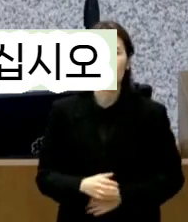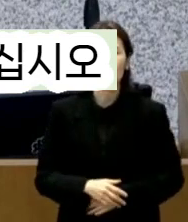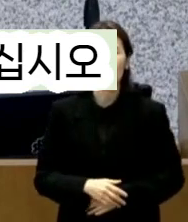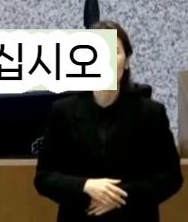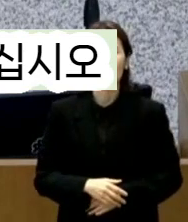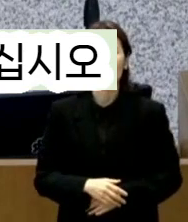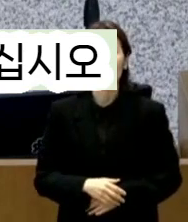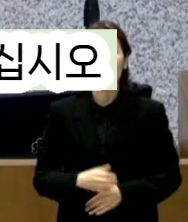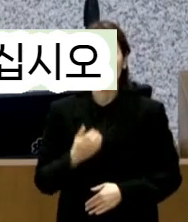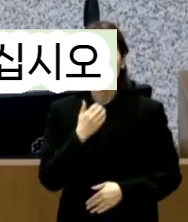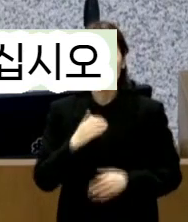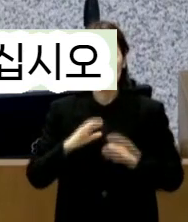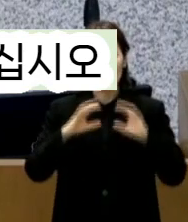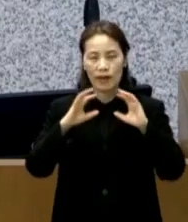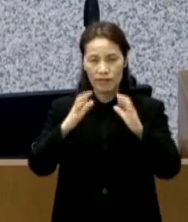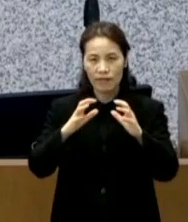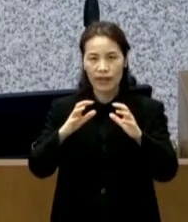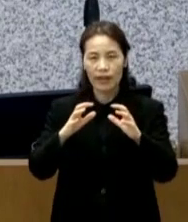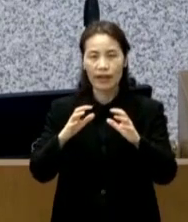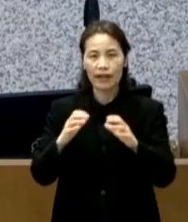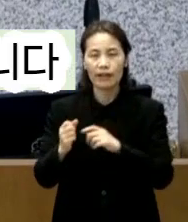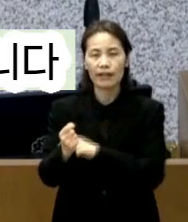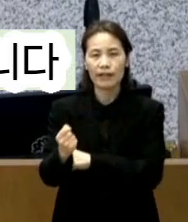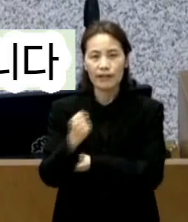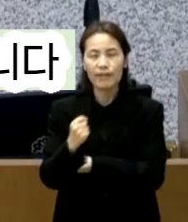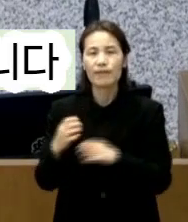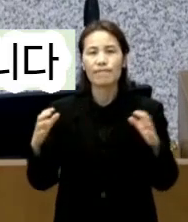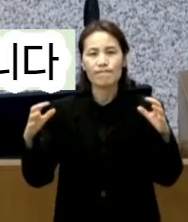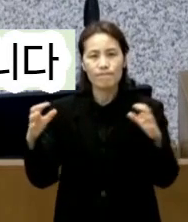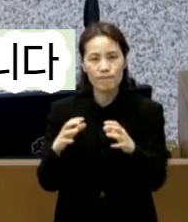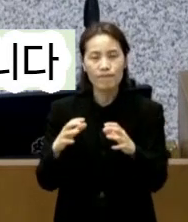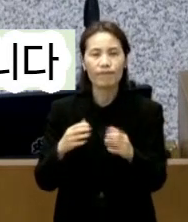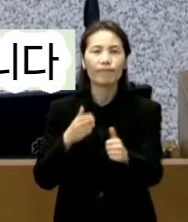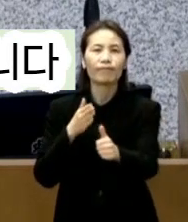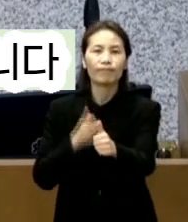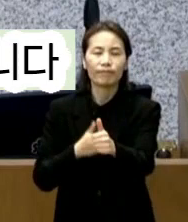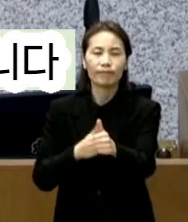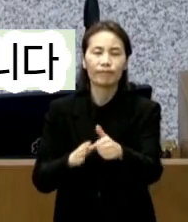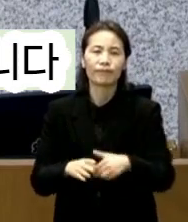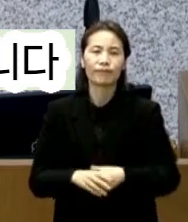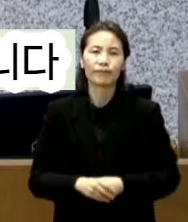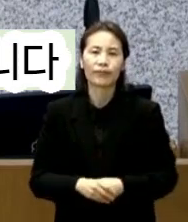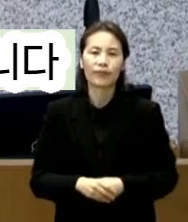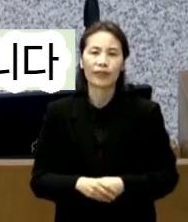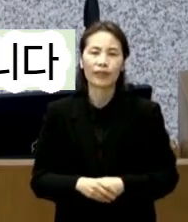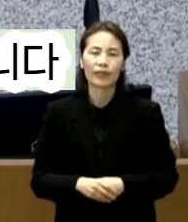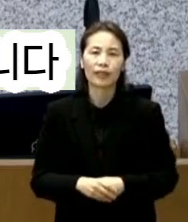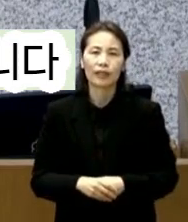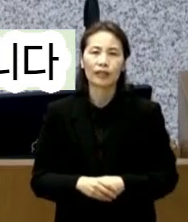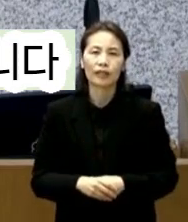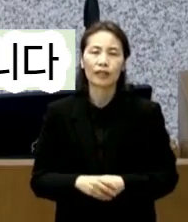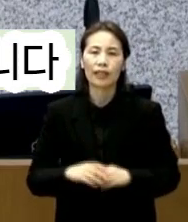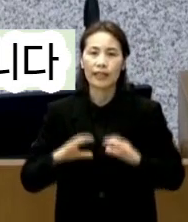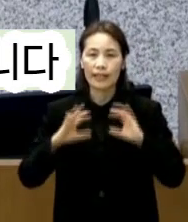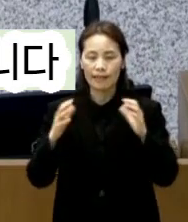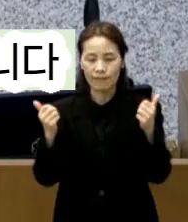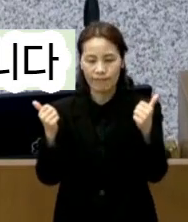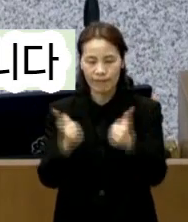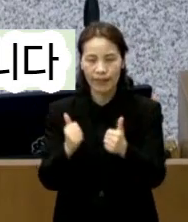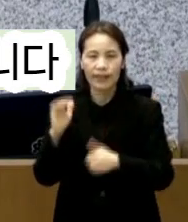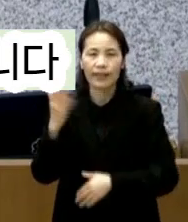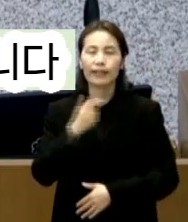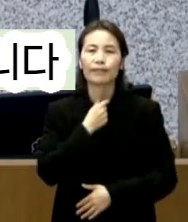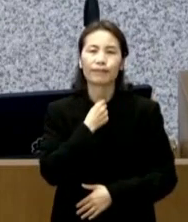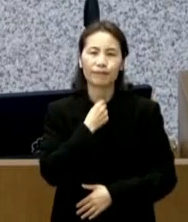국회를 만들어 주십시오. 안개 속에 잠긴 대한민국의 등대가 되는 국회가 되기를